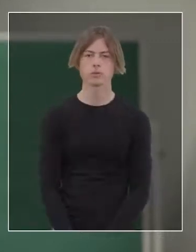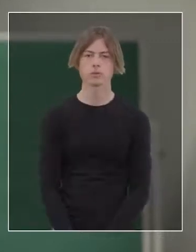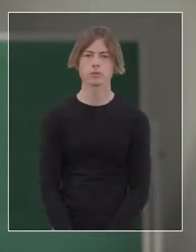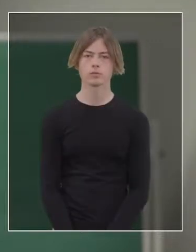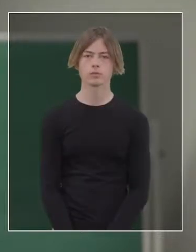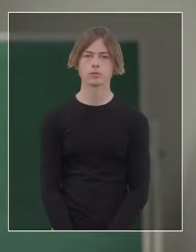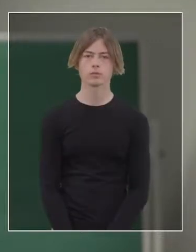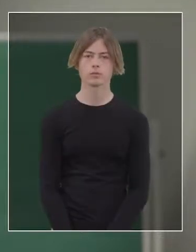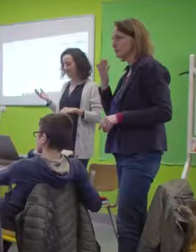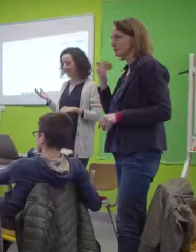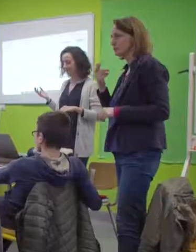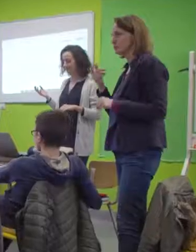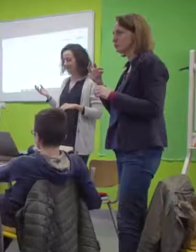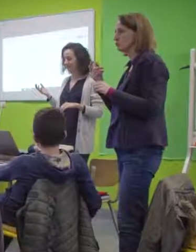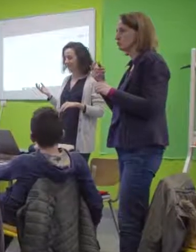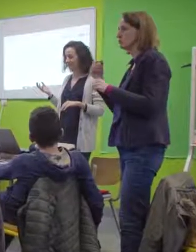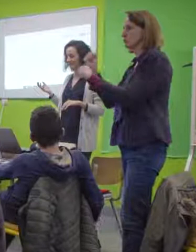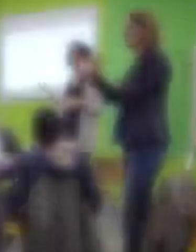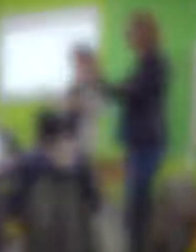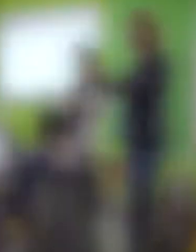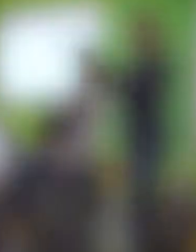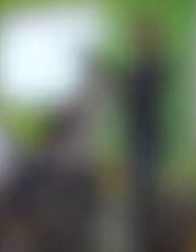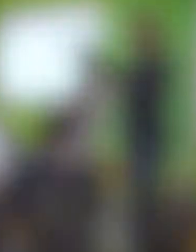difficulté avec les deux mondes.